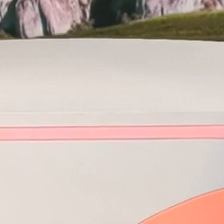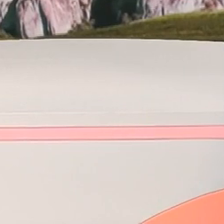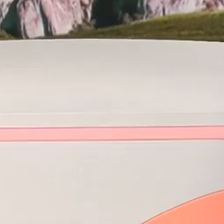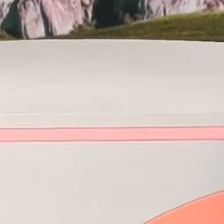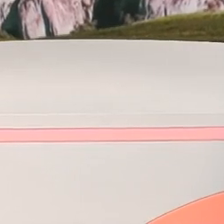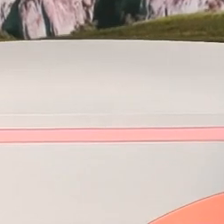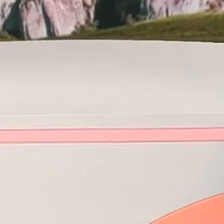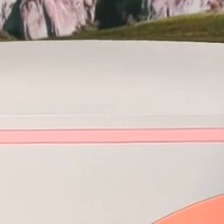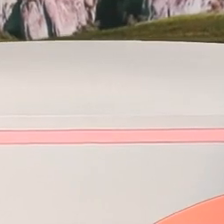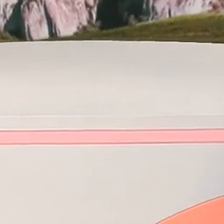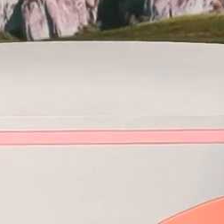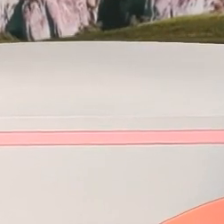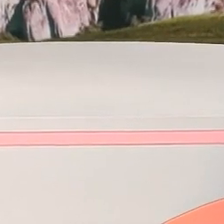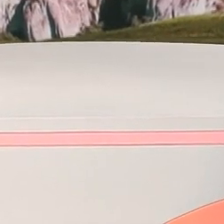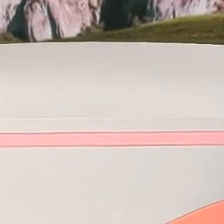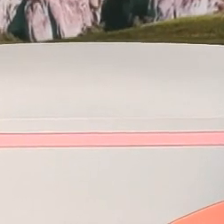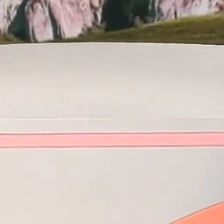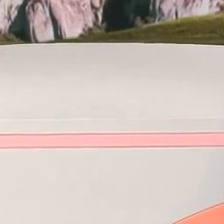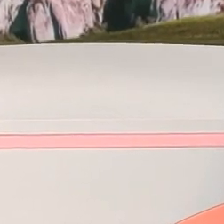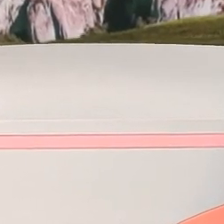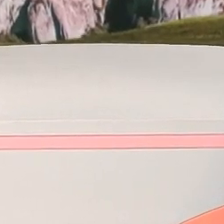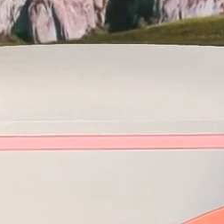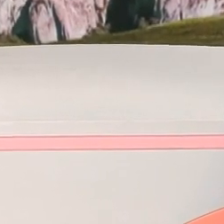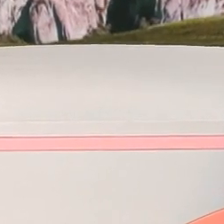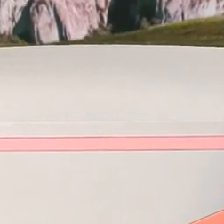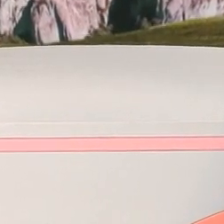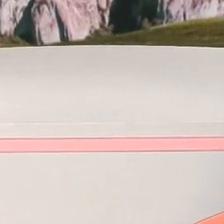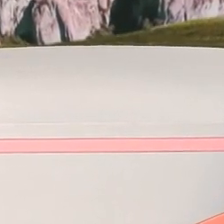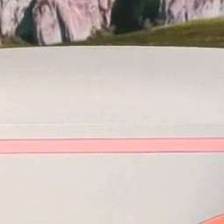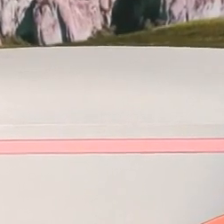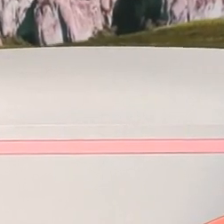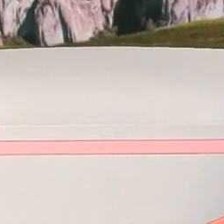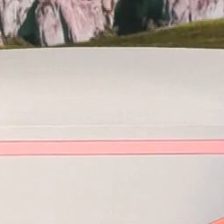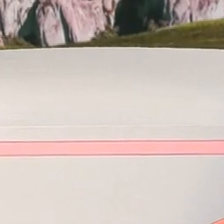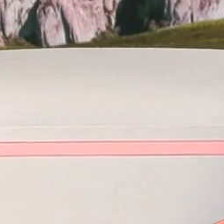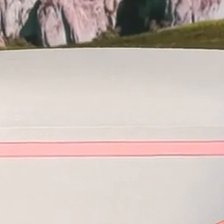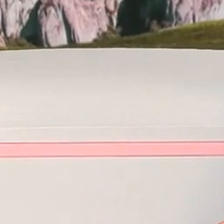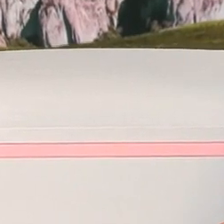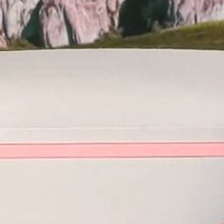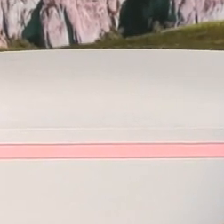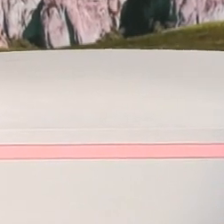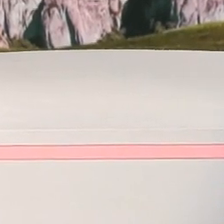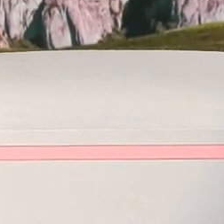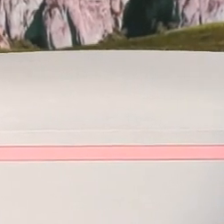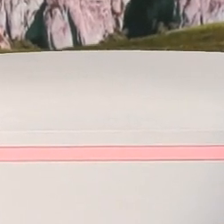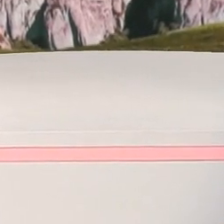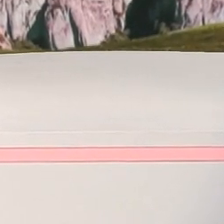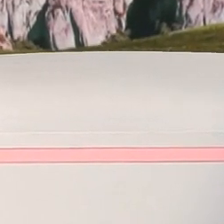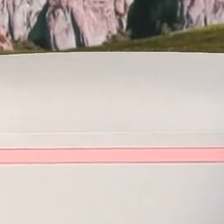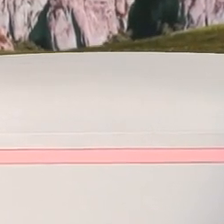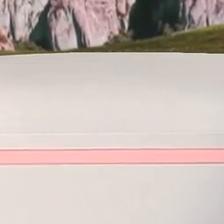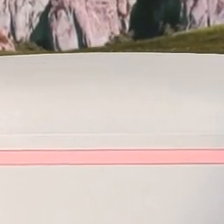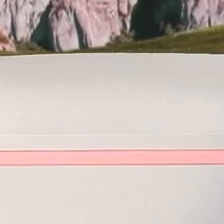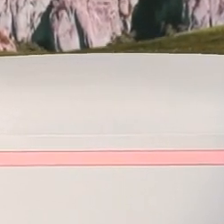îl văd drept o reacție a Partidului Comunist la vizita înaltului oficial american Nancy Pelosi în Taipei. Gestul Chinei echivalează